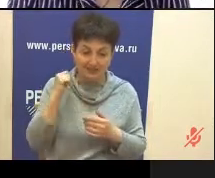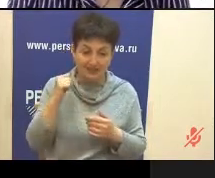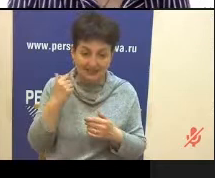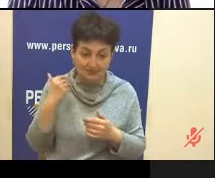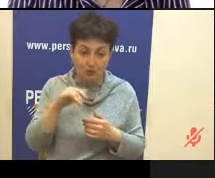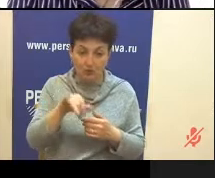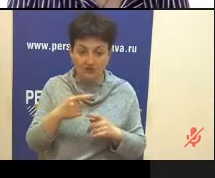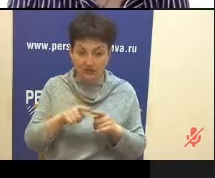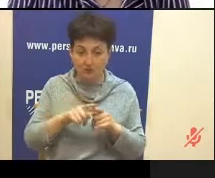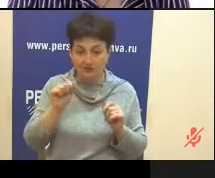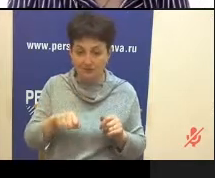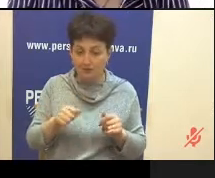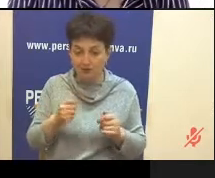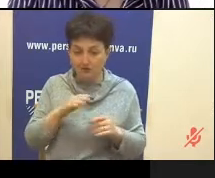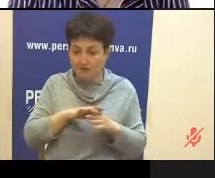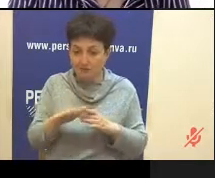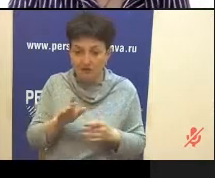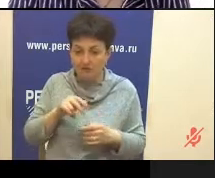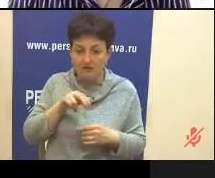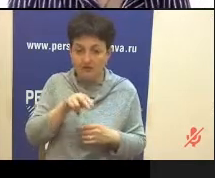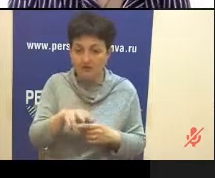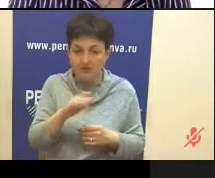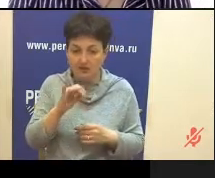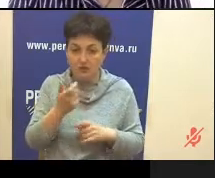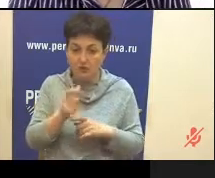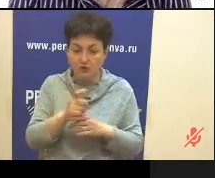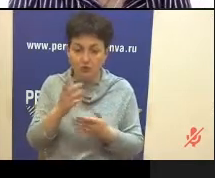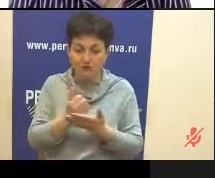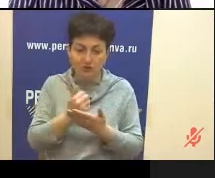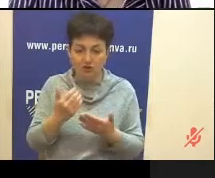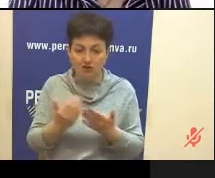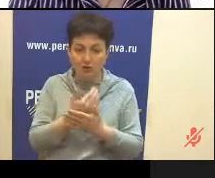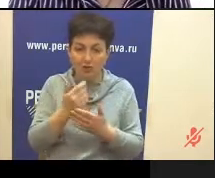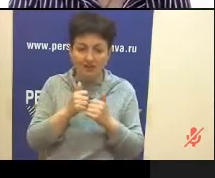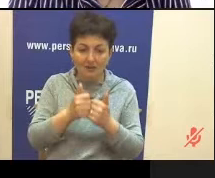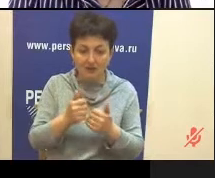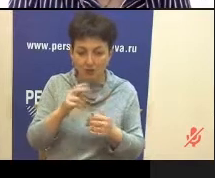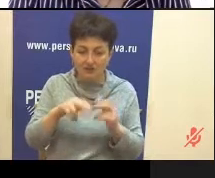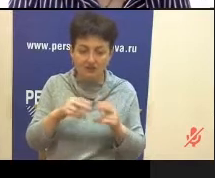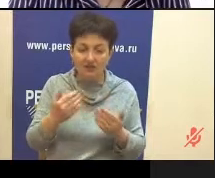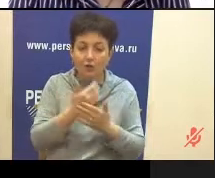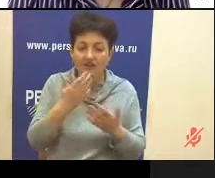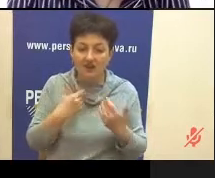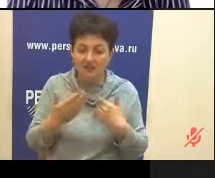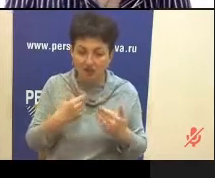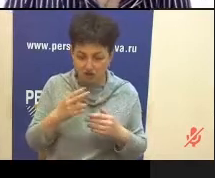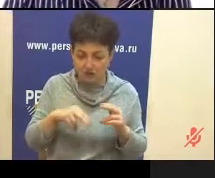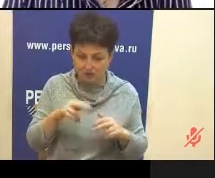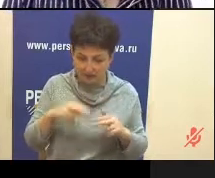есть, и с которой вы можете вполне себе идти и очень успешно выстраивать новые партнерства, новые отношения.